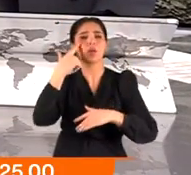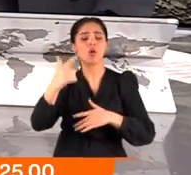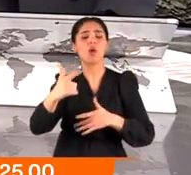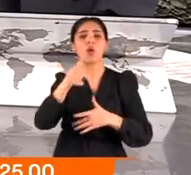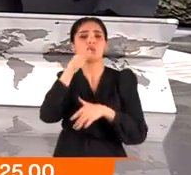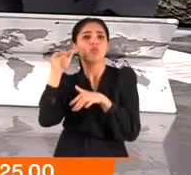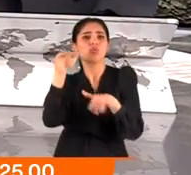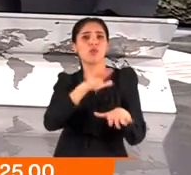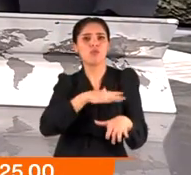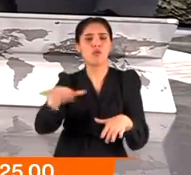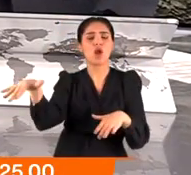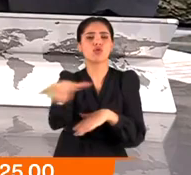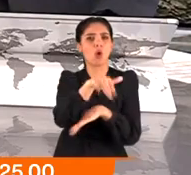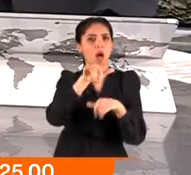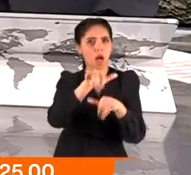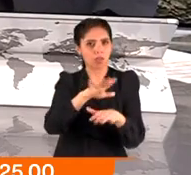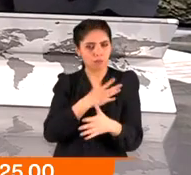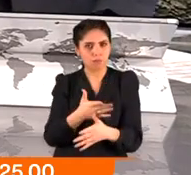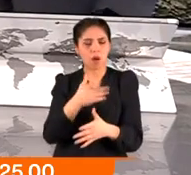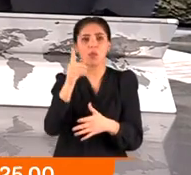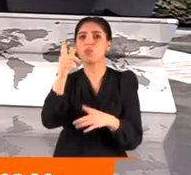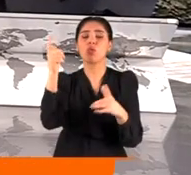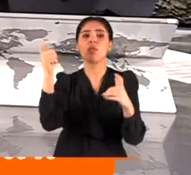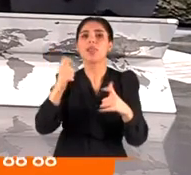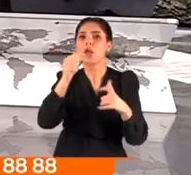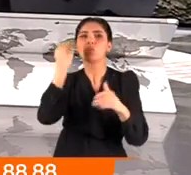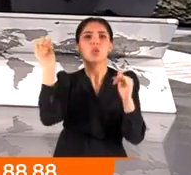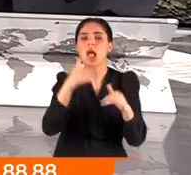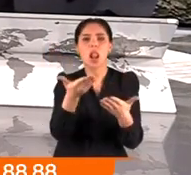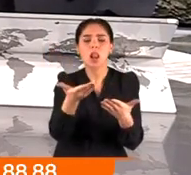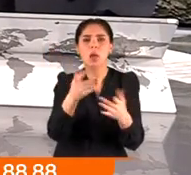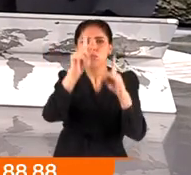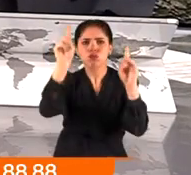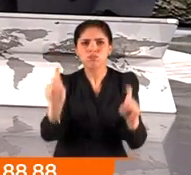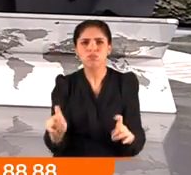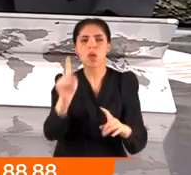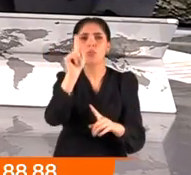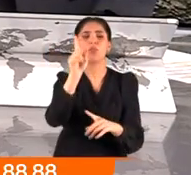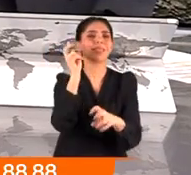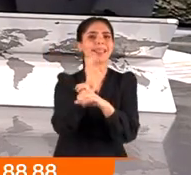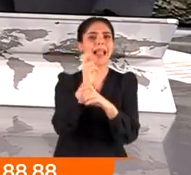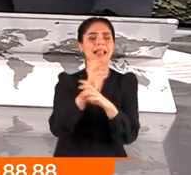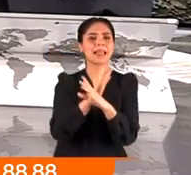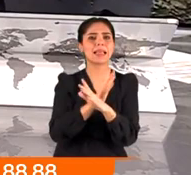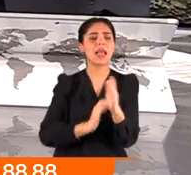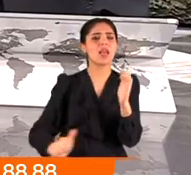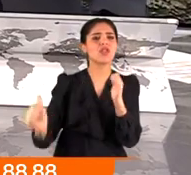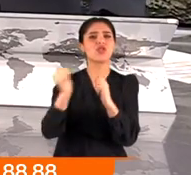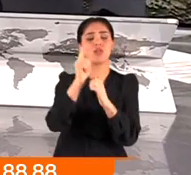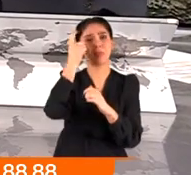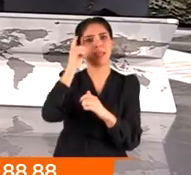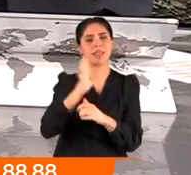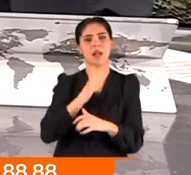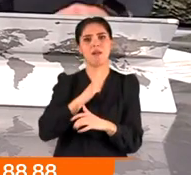Sokaktaki yolda da var aynı durum. Peki nereden geliyor su? Bununla ilgili var olan tehlikeyi daha da büyüten bir iddia var. O